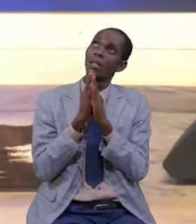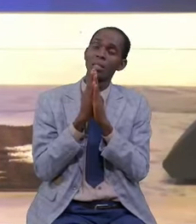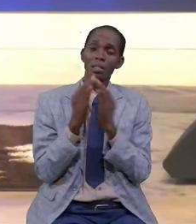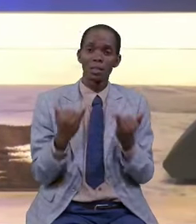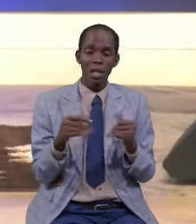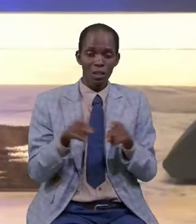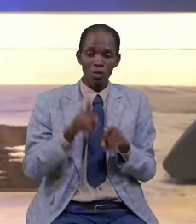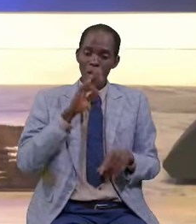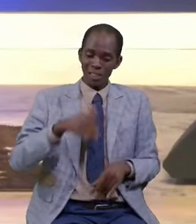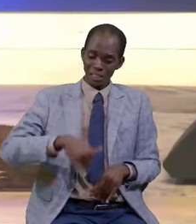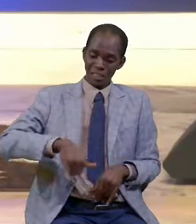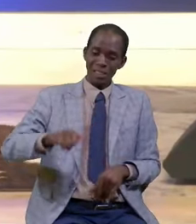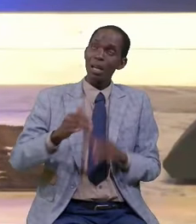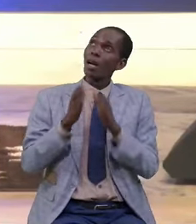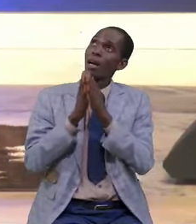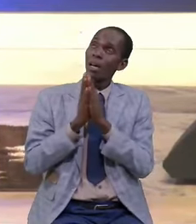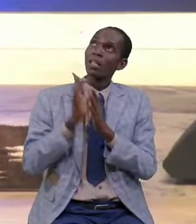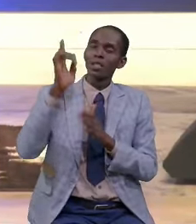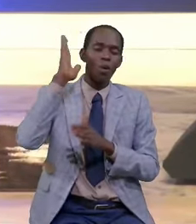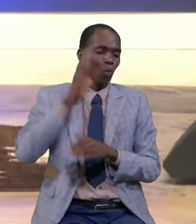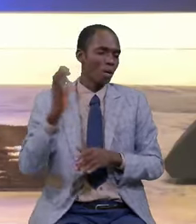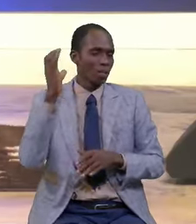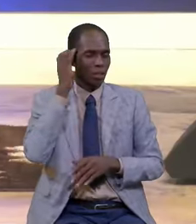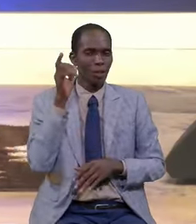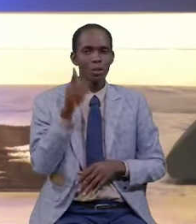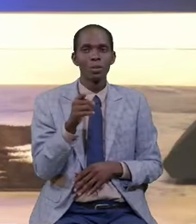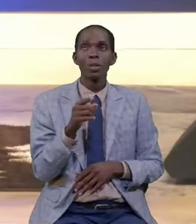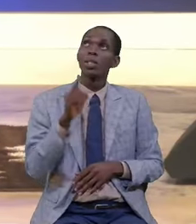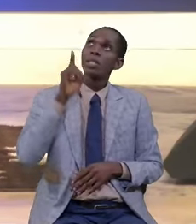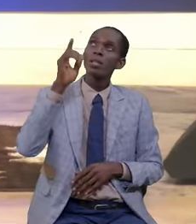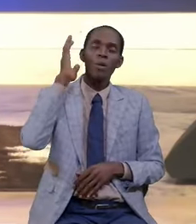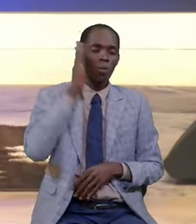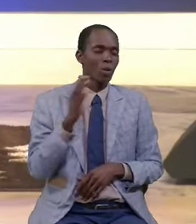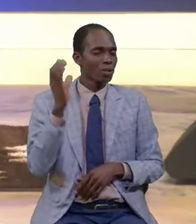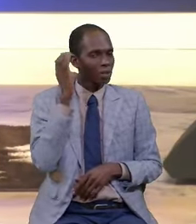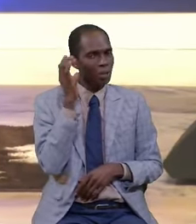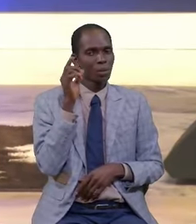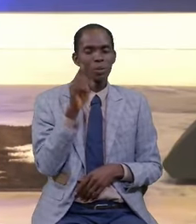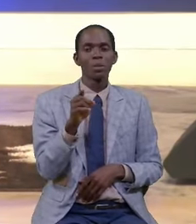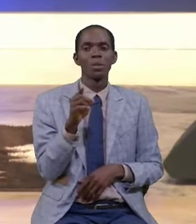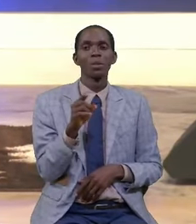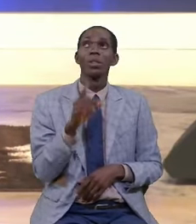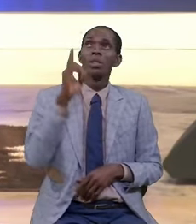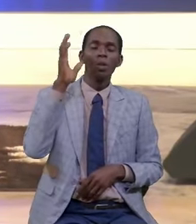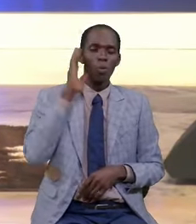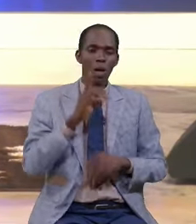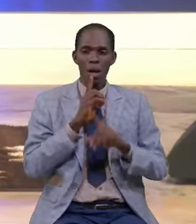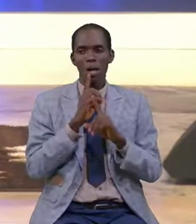vous invoquez Dieu, il vous répondra. Il vous répondra. Il vous